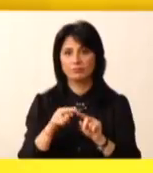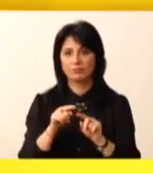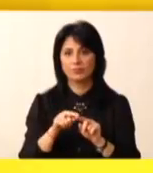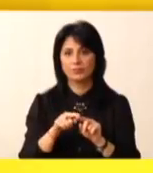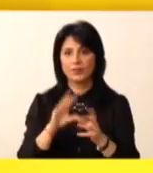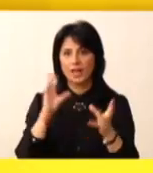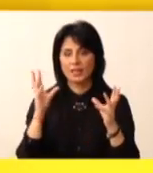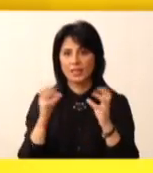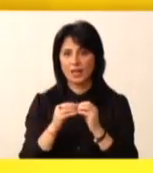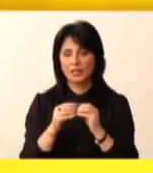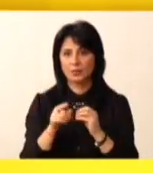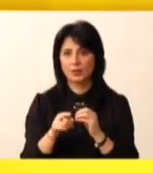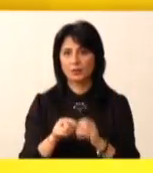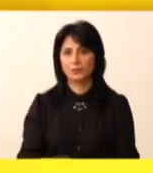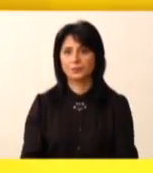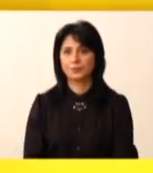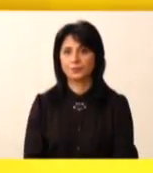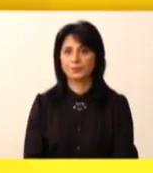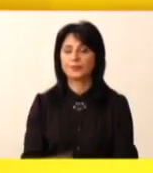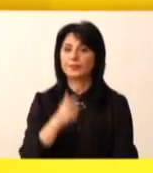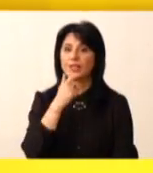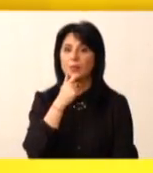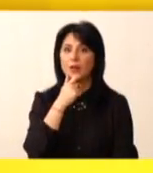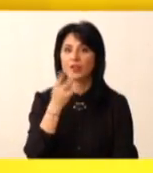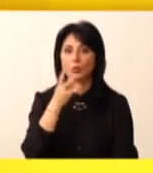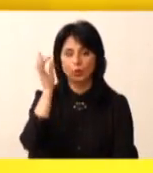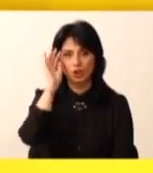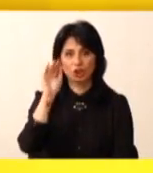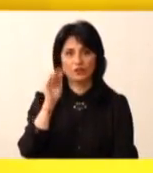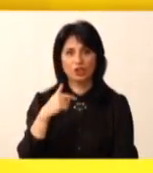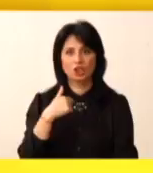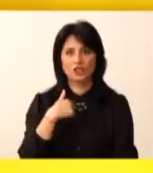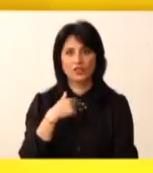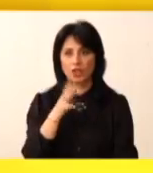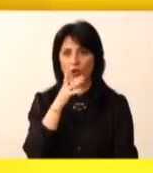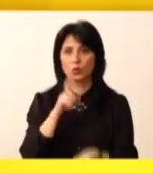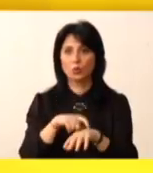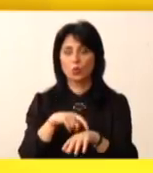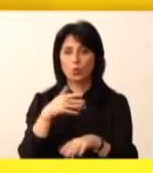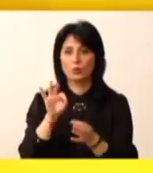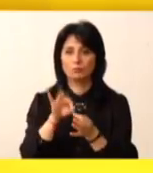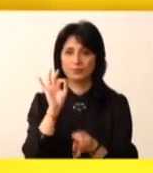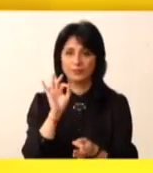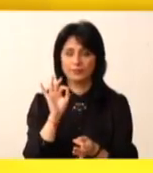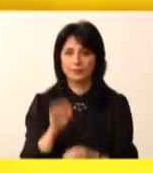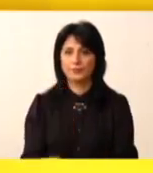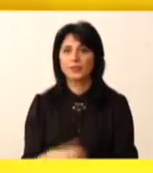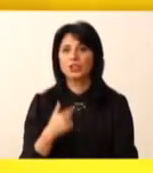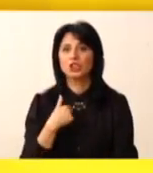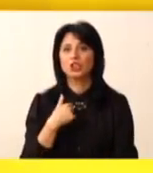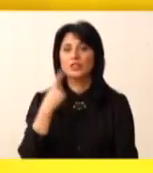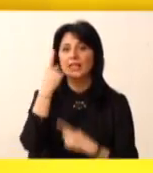შემოგთავაზეთ გასაანალიზებლად. მაყურებელს უნდა შევახსენოთ, რომ ჩვენთვის განკუთვნილი დრო ამოიწურა.